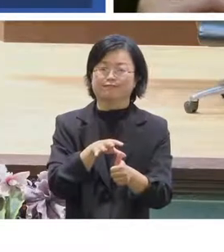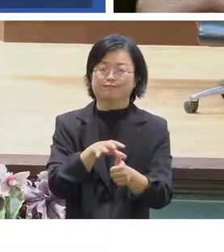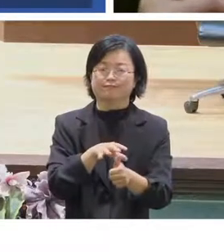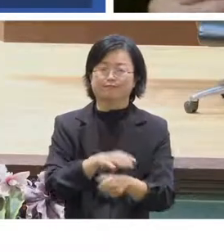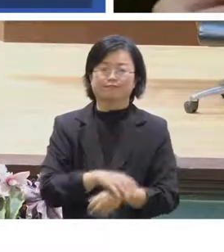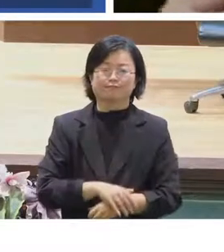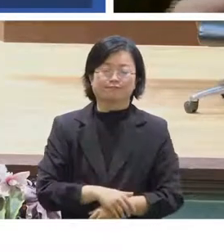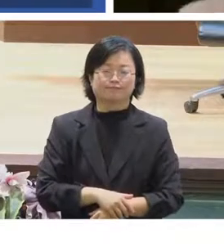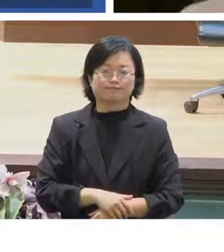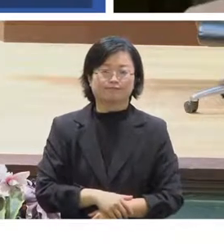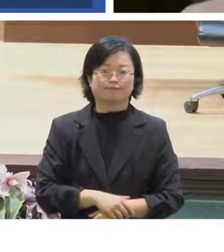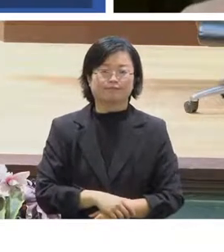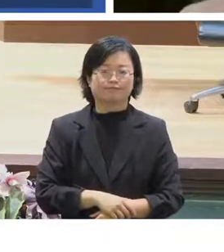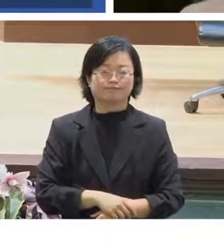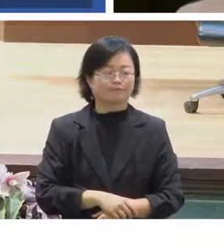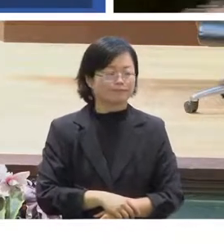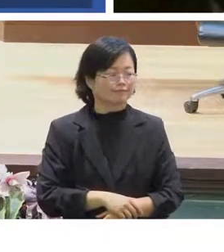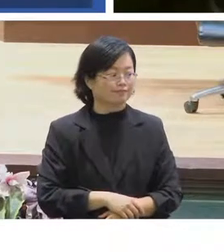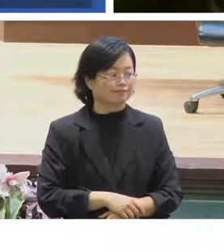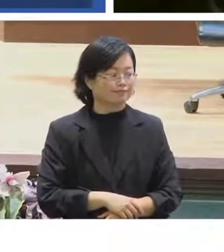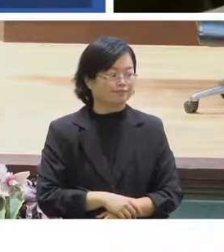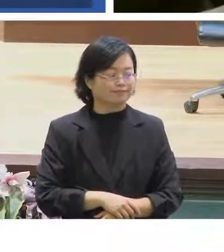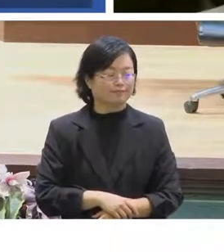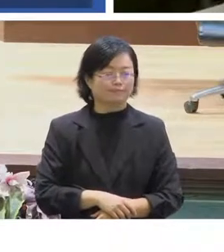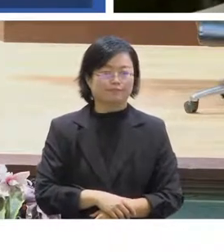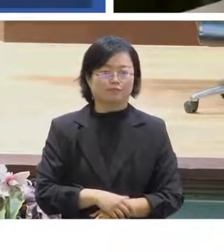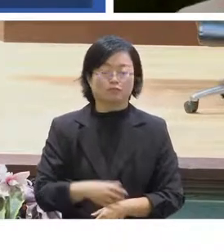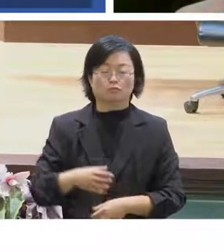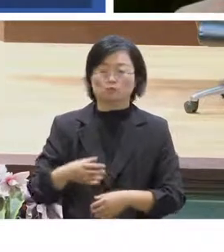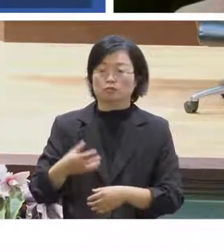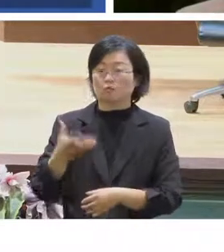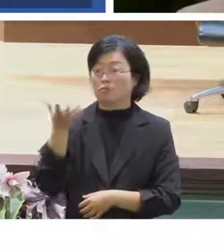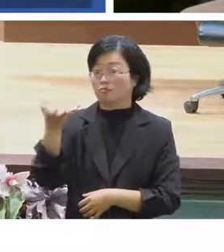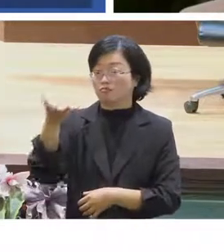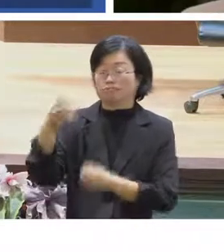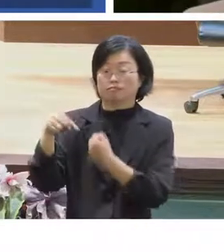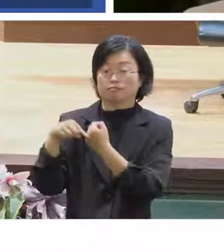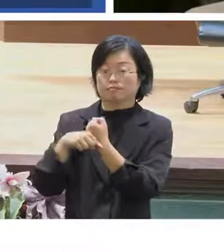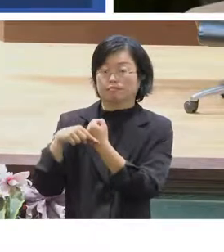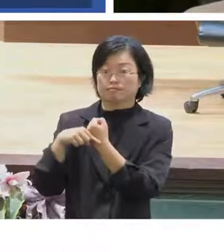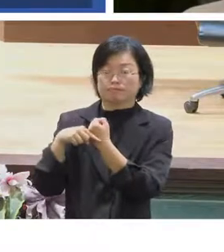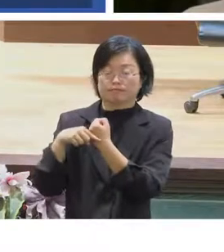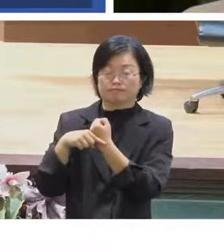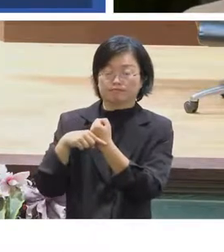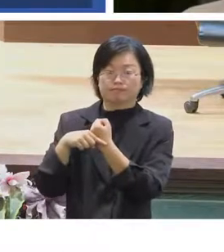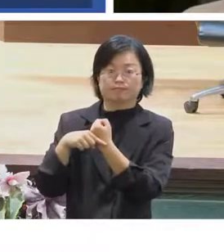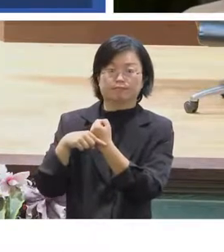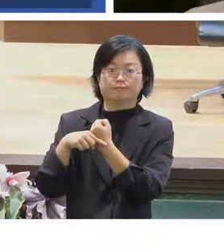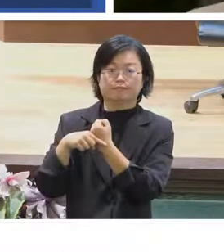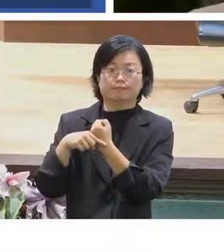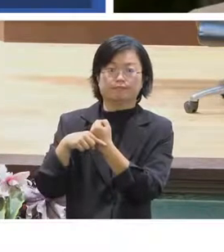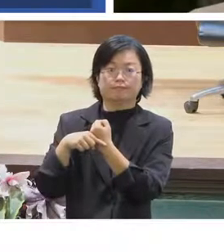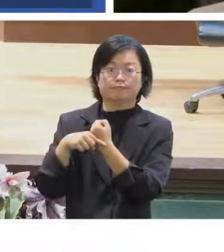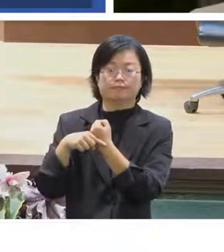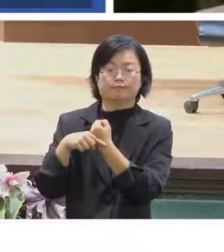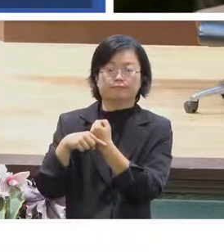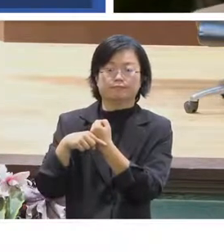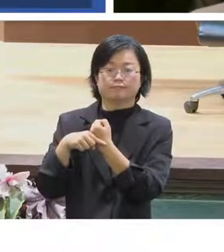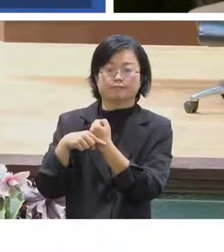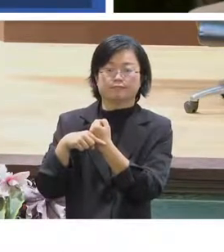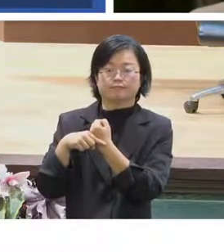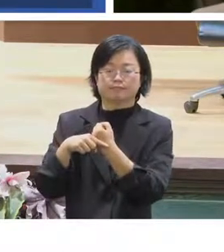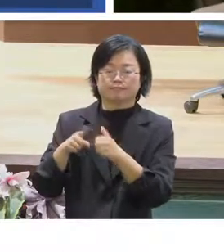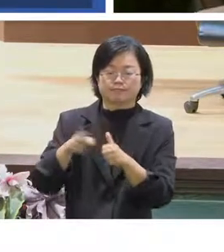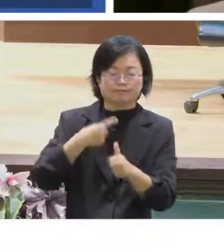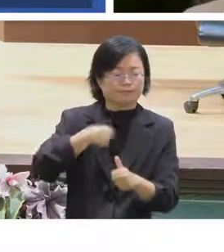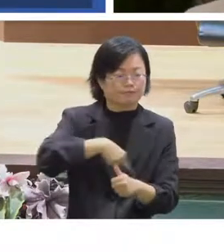的部分，因为其实我们大部分的研究都会先提到那个透过查